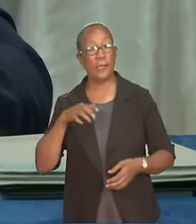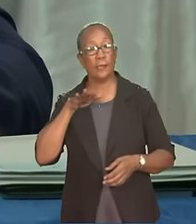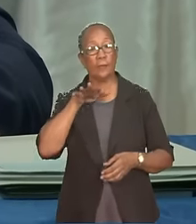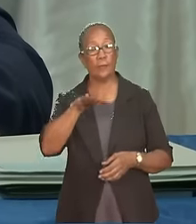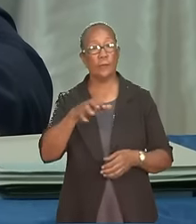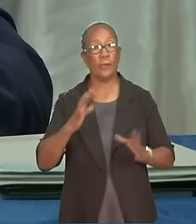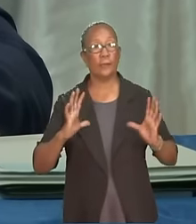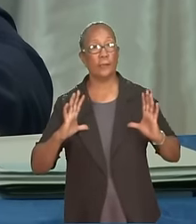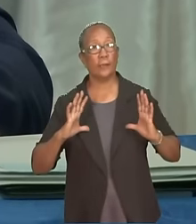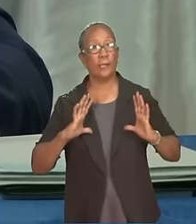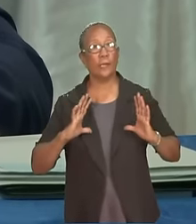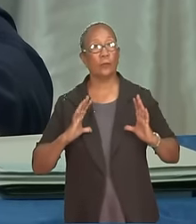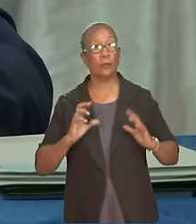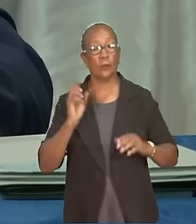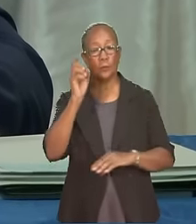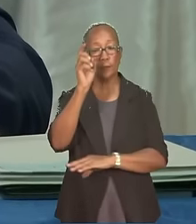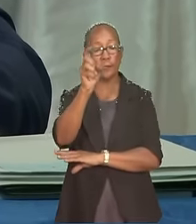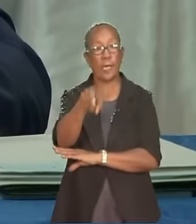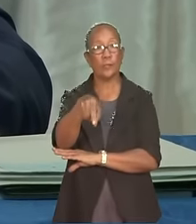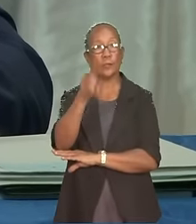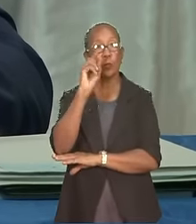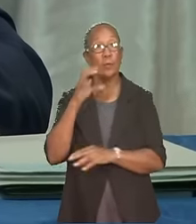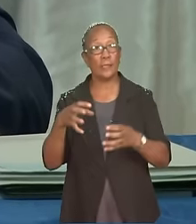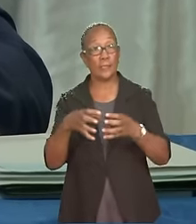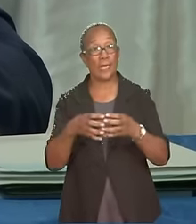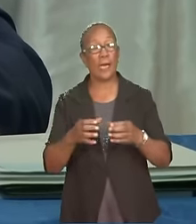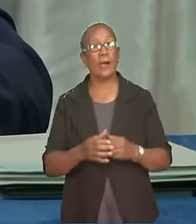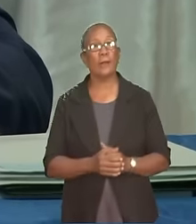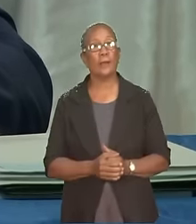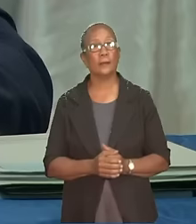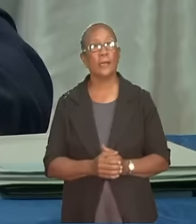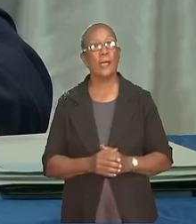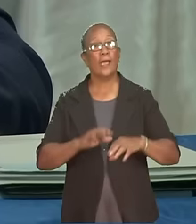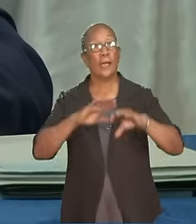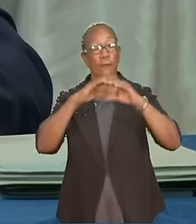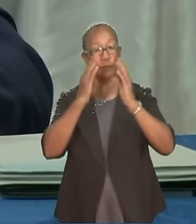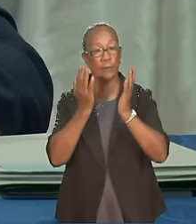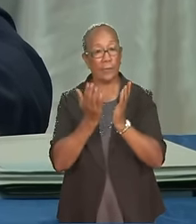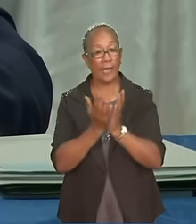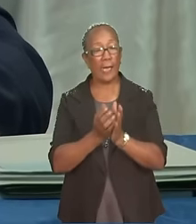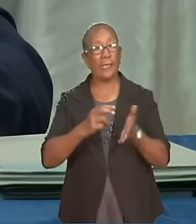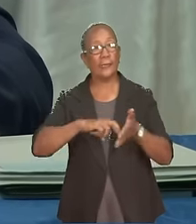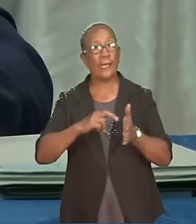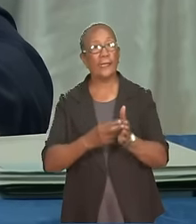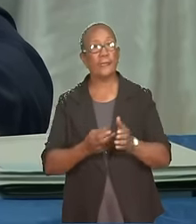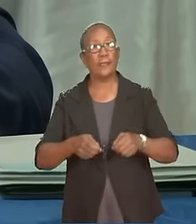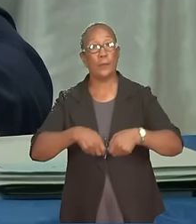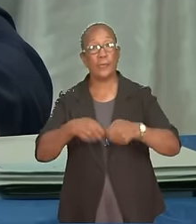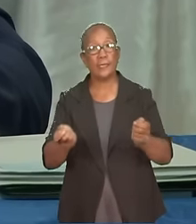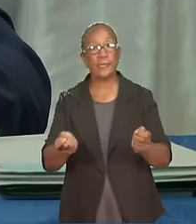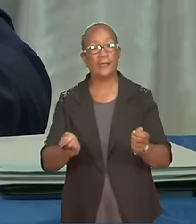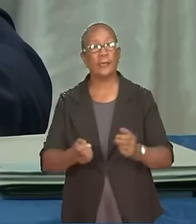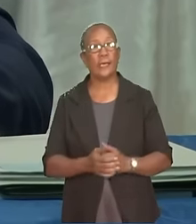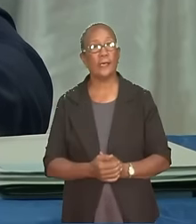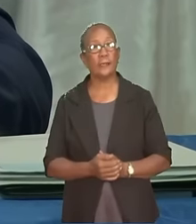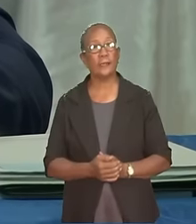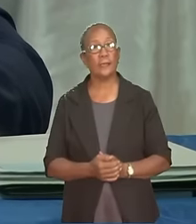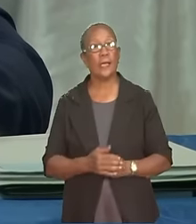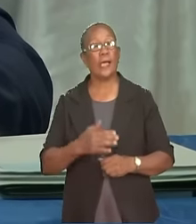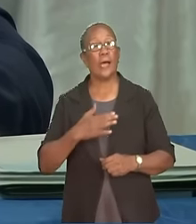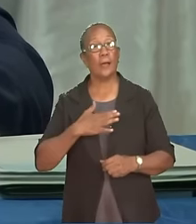directeur Staatsolie. En op basis van alle technische presentaties aan